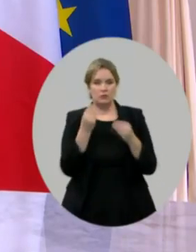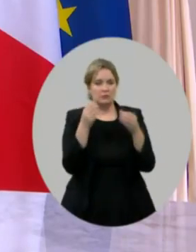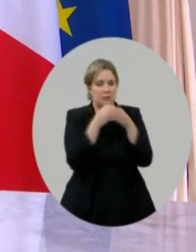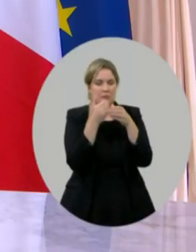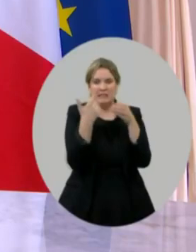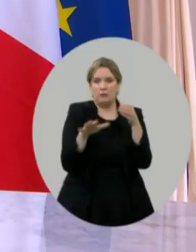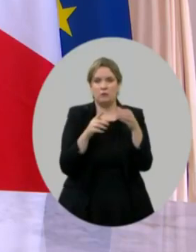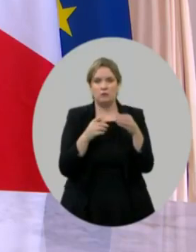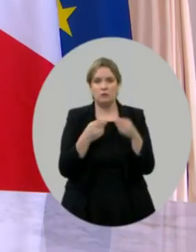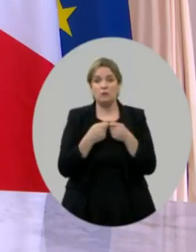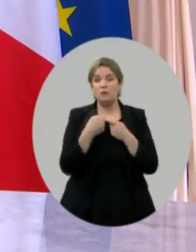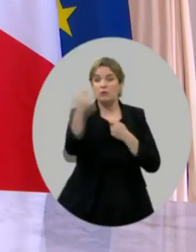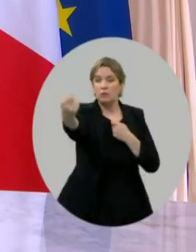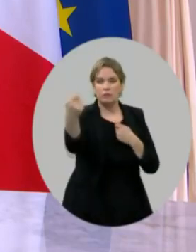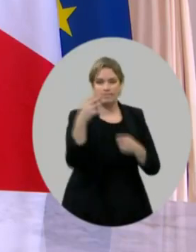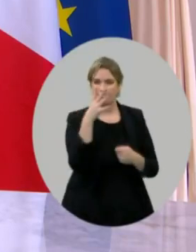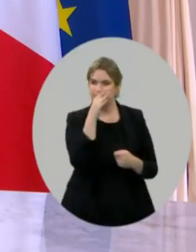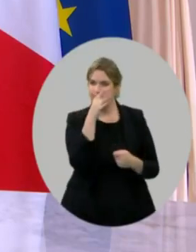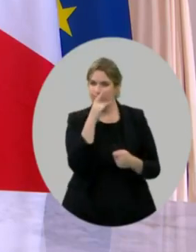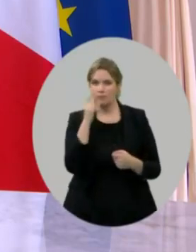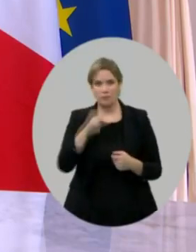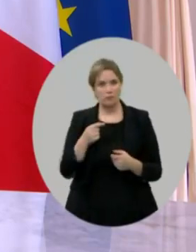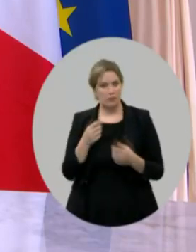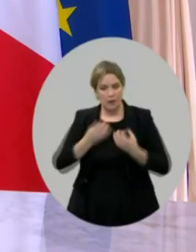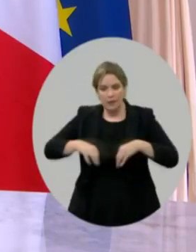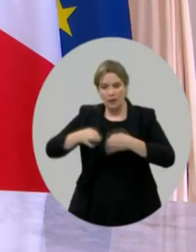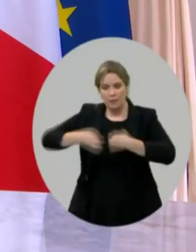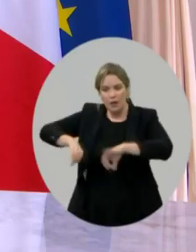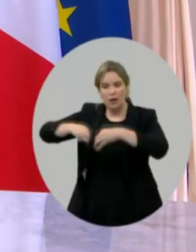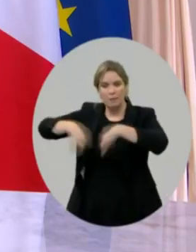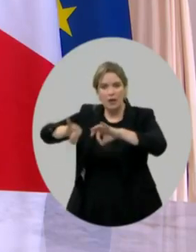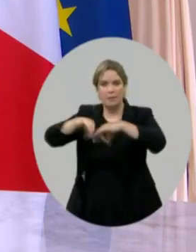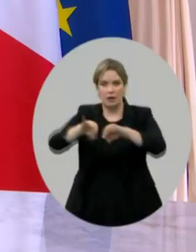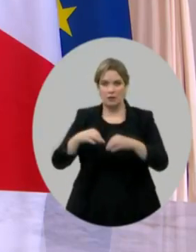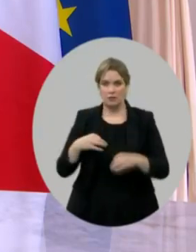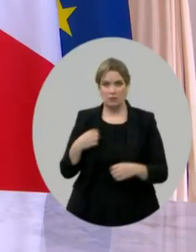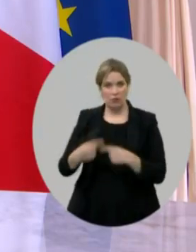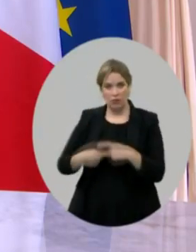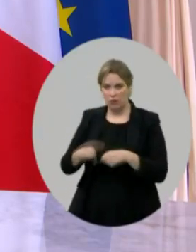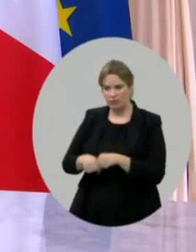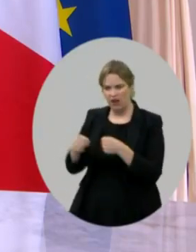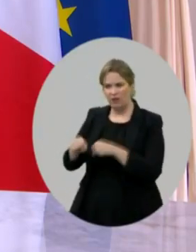Rien de bien durable. Tant de nations sont en train de se fracasser